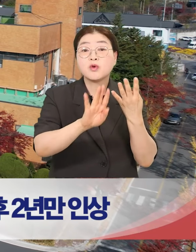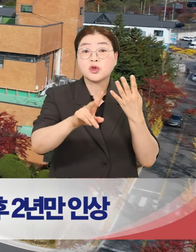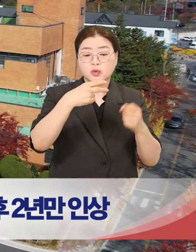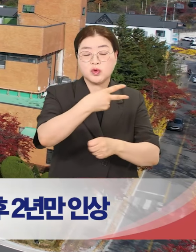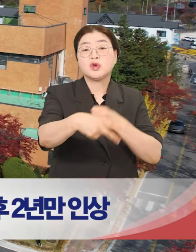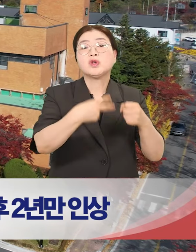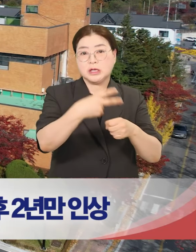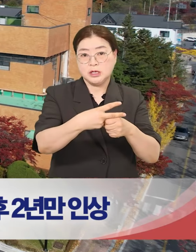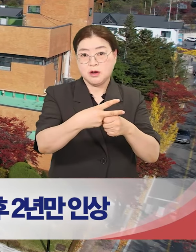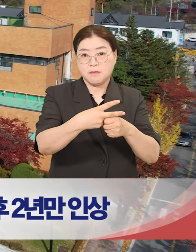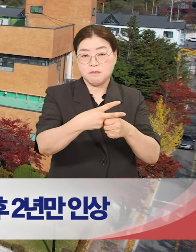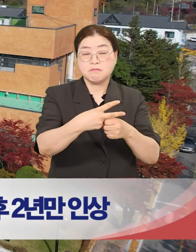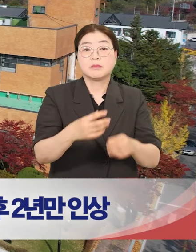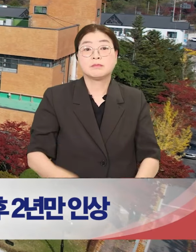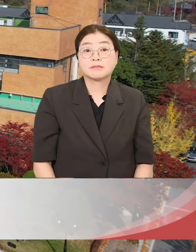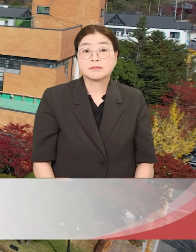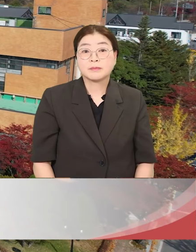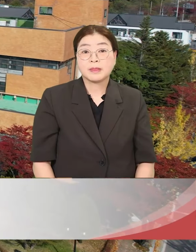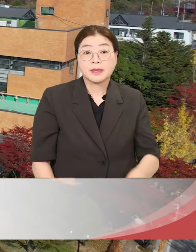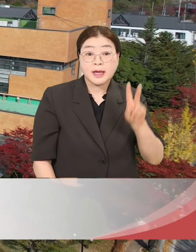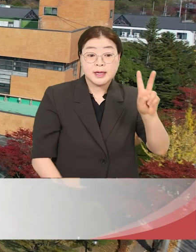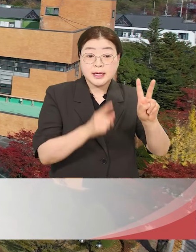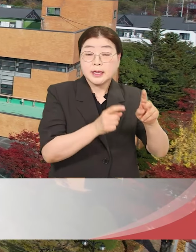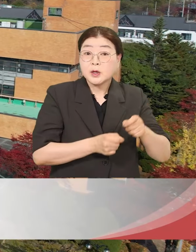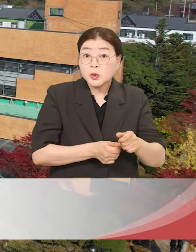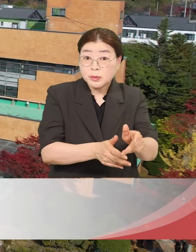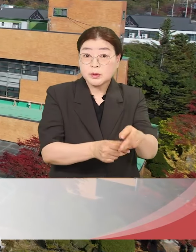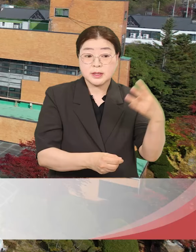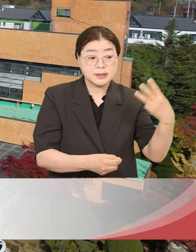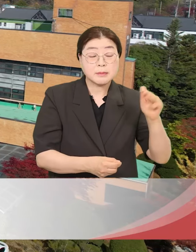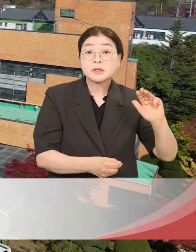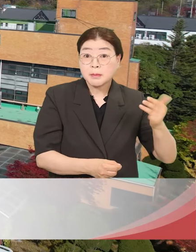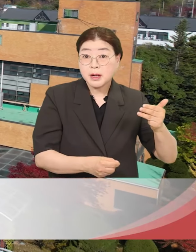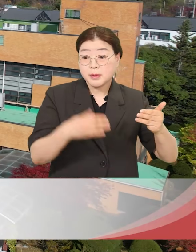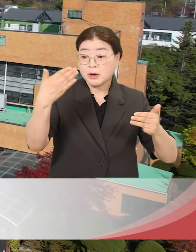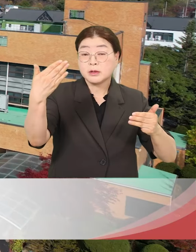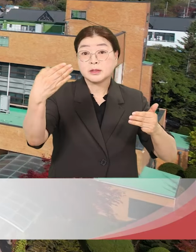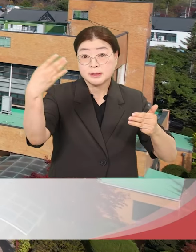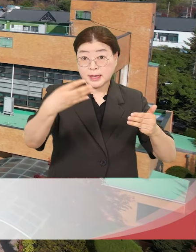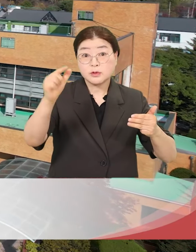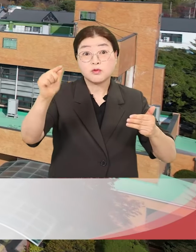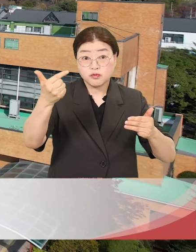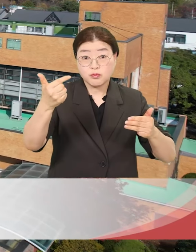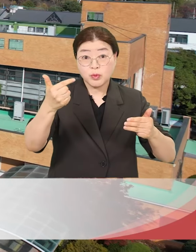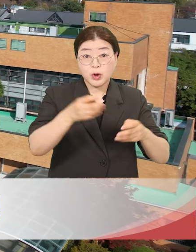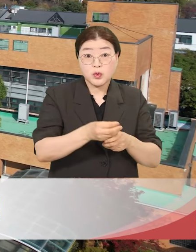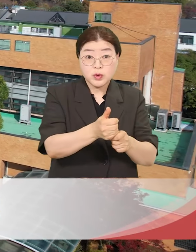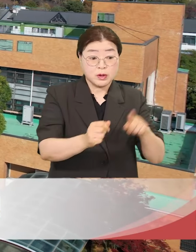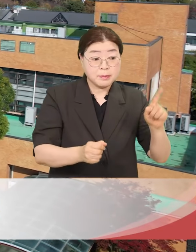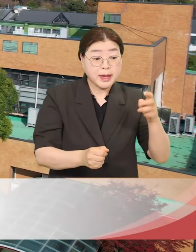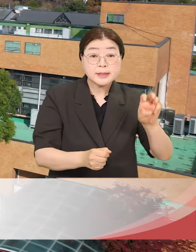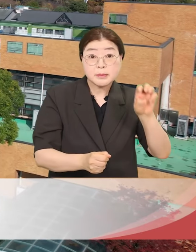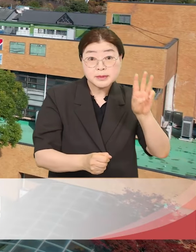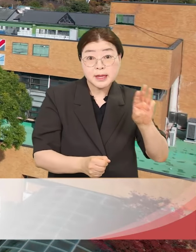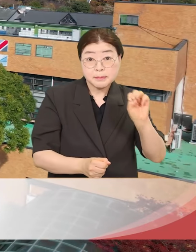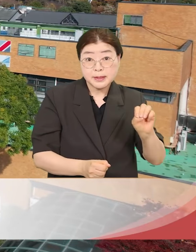2022년 4월 이후 2년여 만입니다. 기본요금은 2km까지 3,800원에서 4,600원, 거리